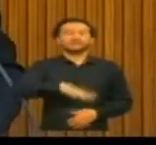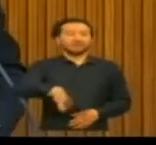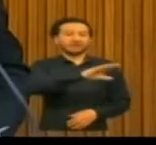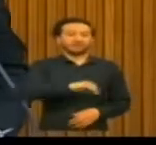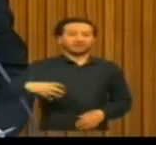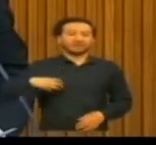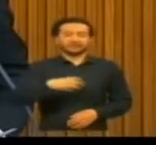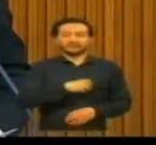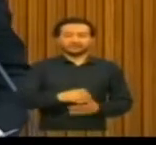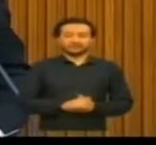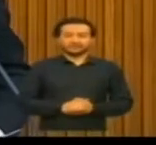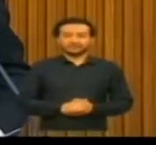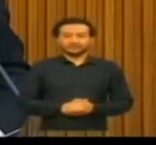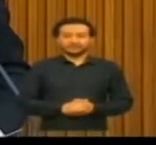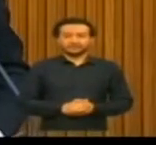annelere?